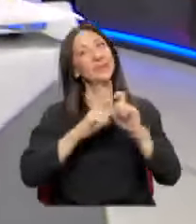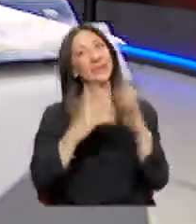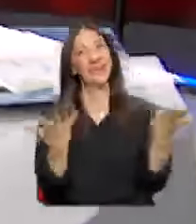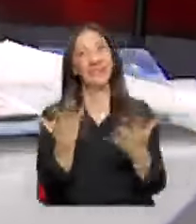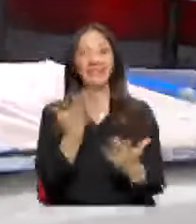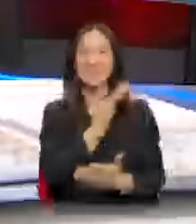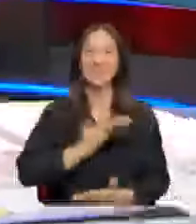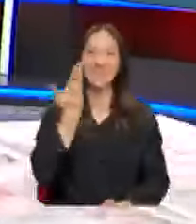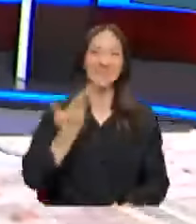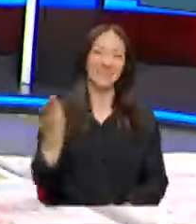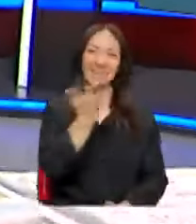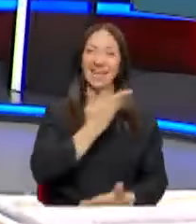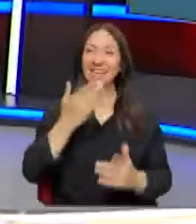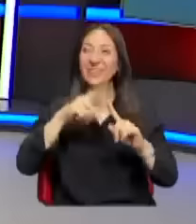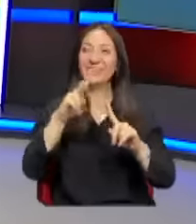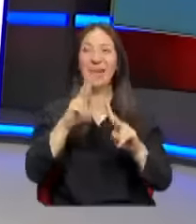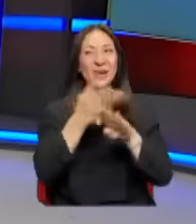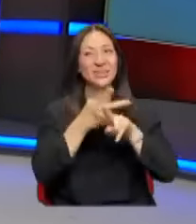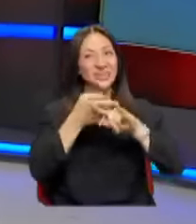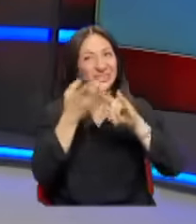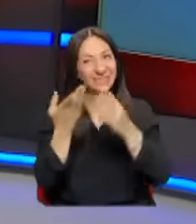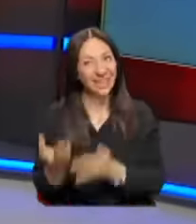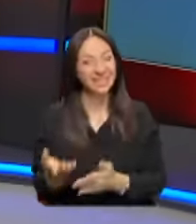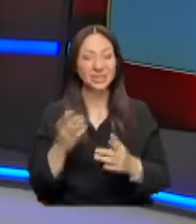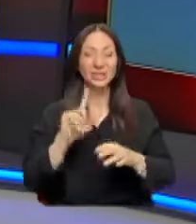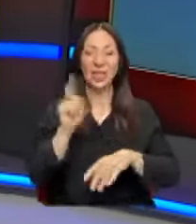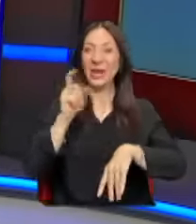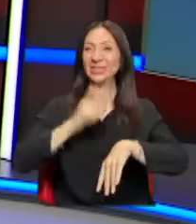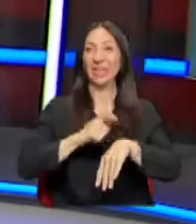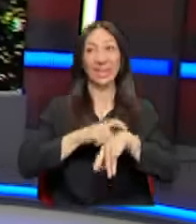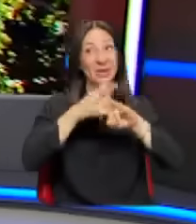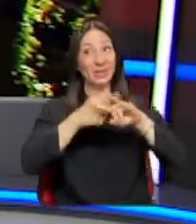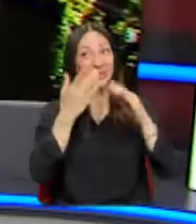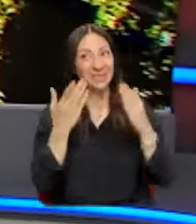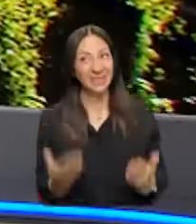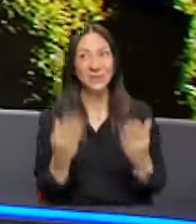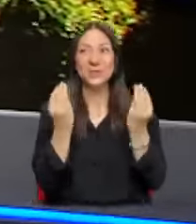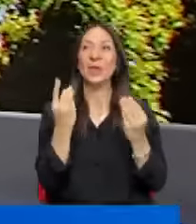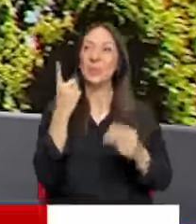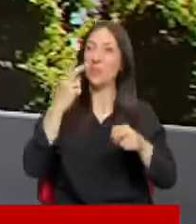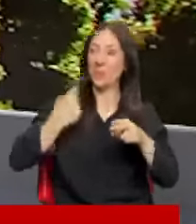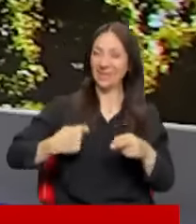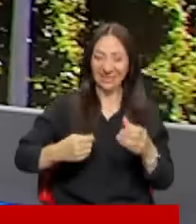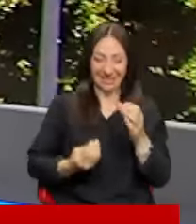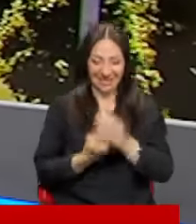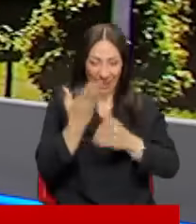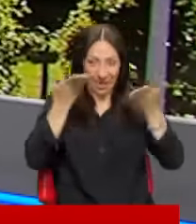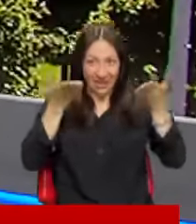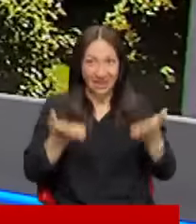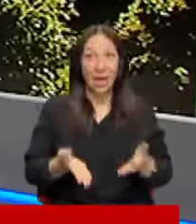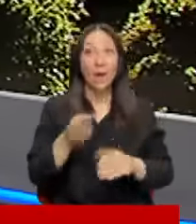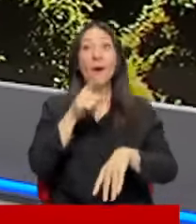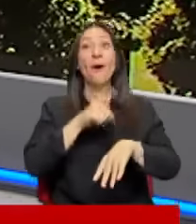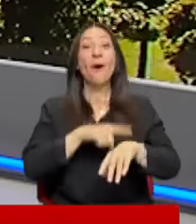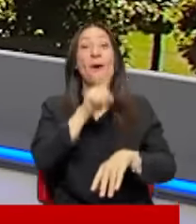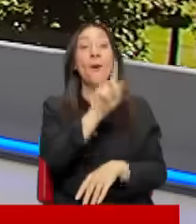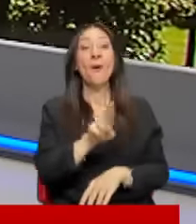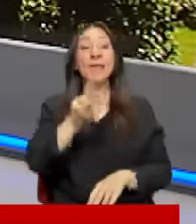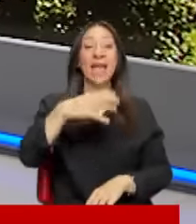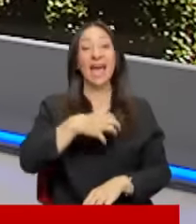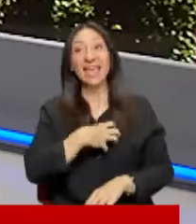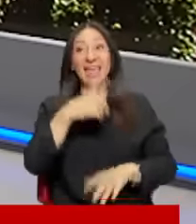Günaydın sevgili izleyenler. Ekran başına hoş geldiniz. Çalar Saat'e hoş geldiniz. Güzel bir pazartesi sabahından. 17